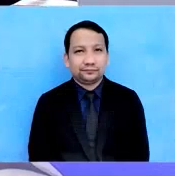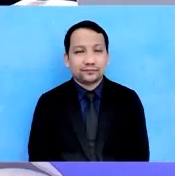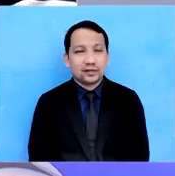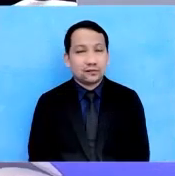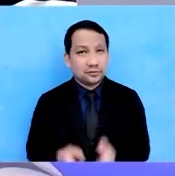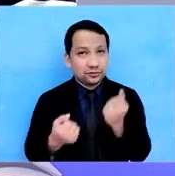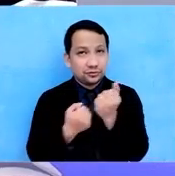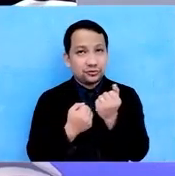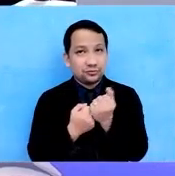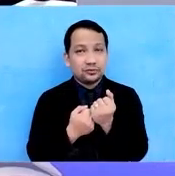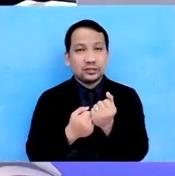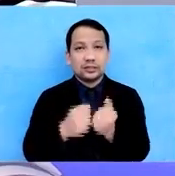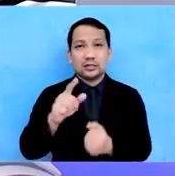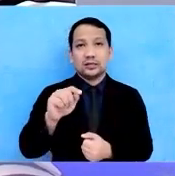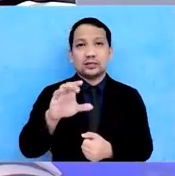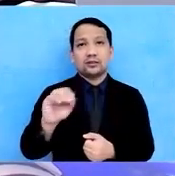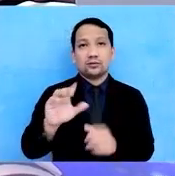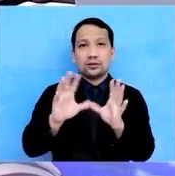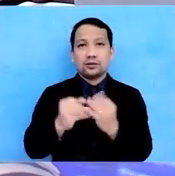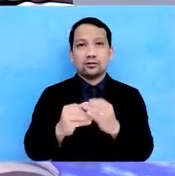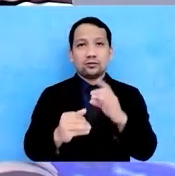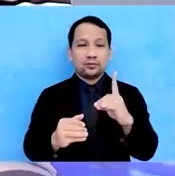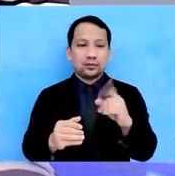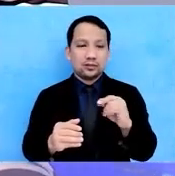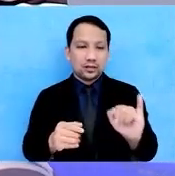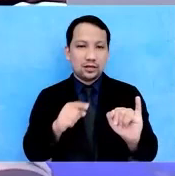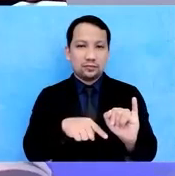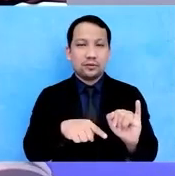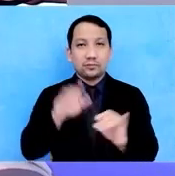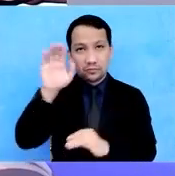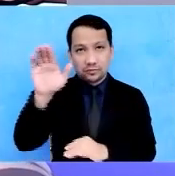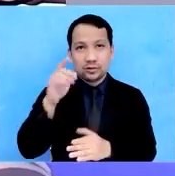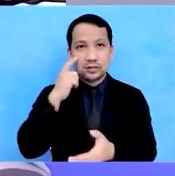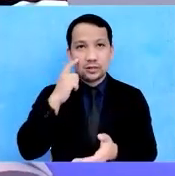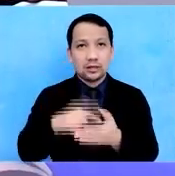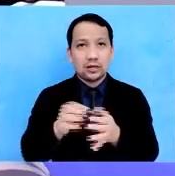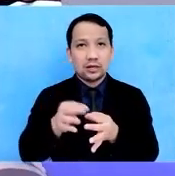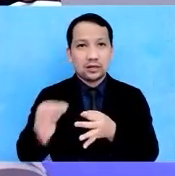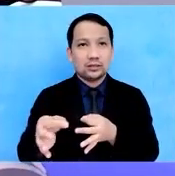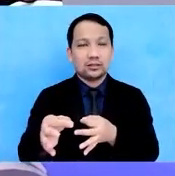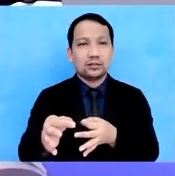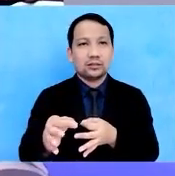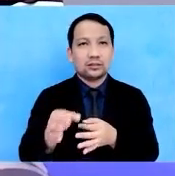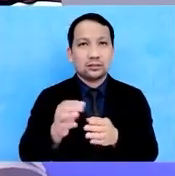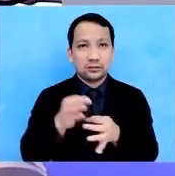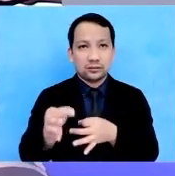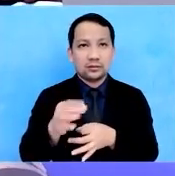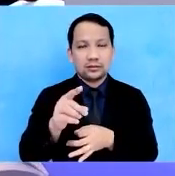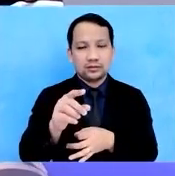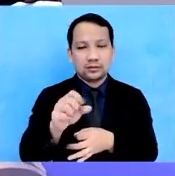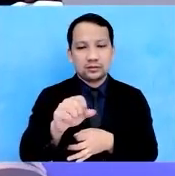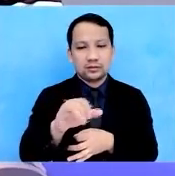Suportado ng telco companies at ng Department of Trade and Industry ang panawagang i-extend ang deadline ng SIM